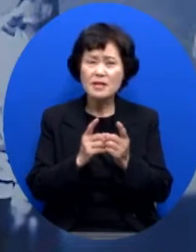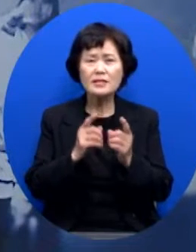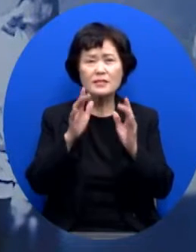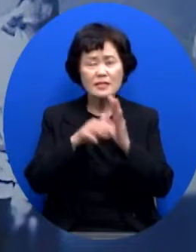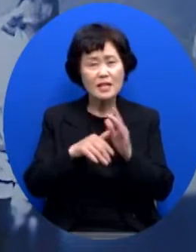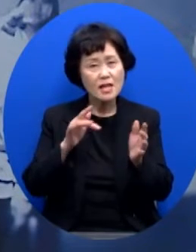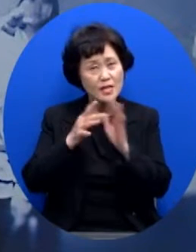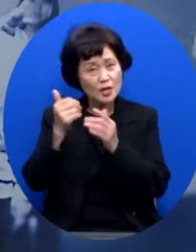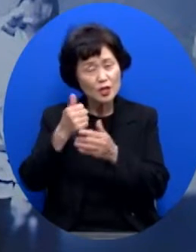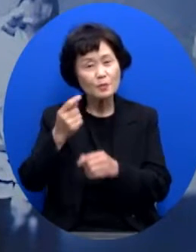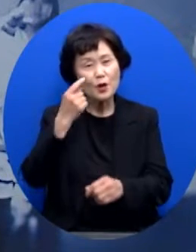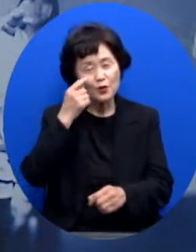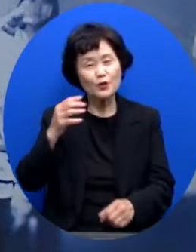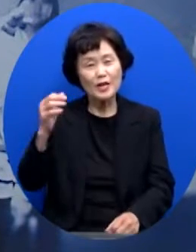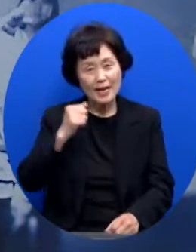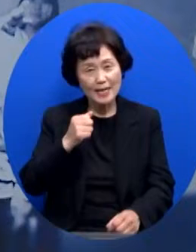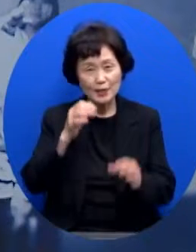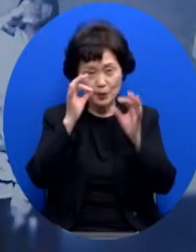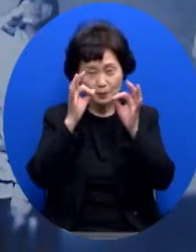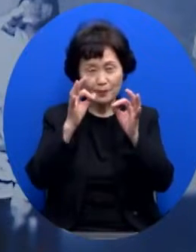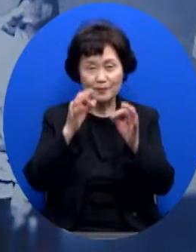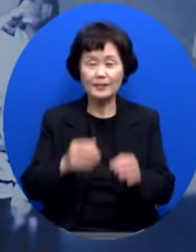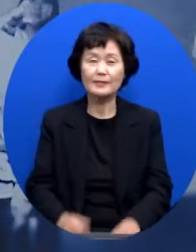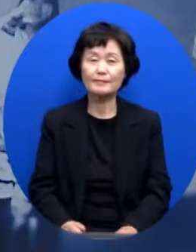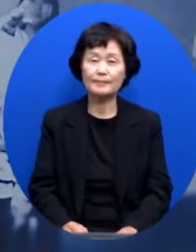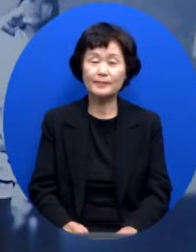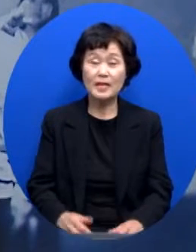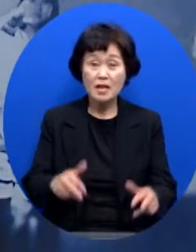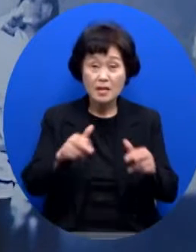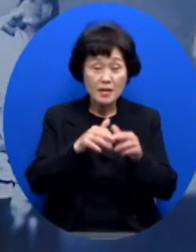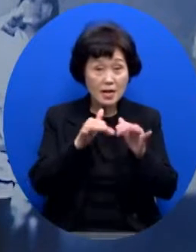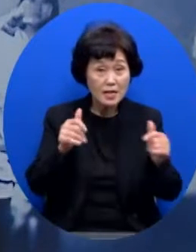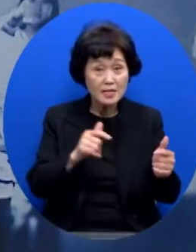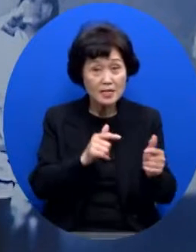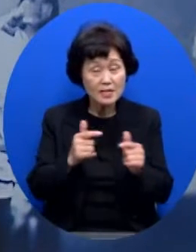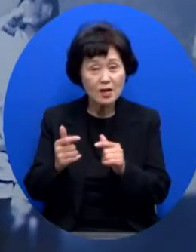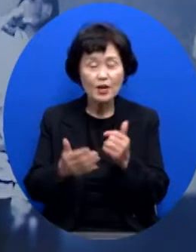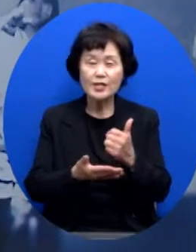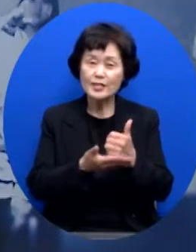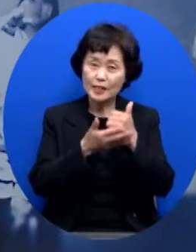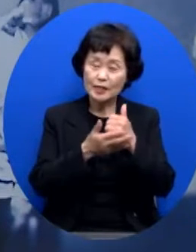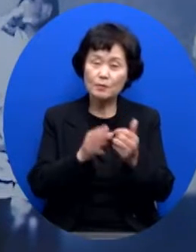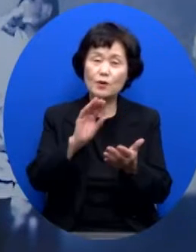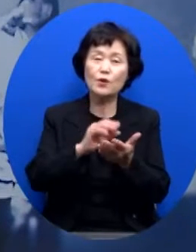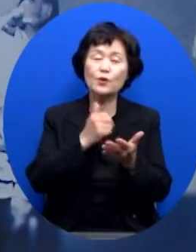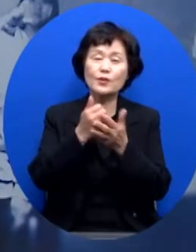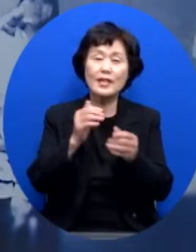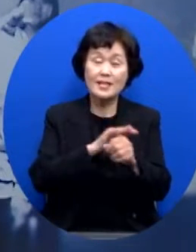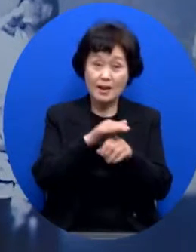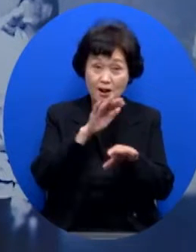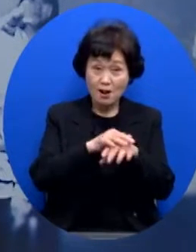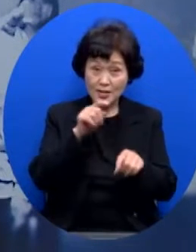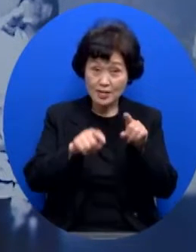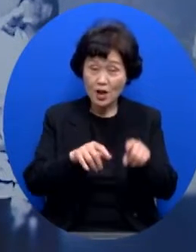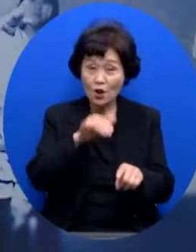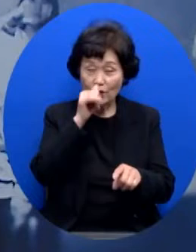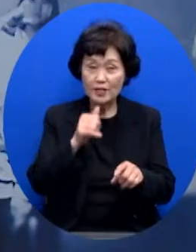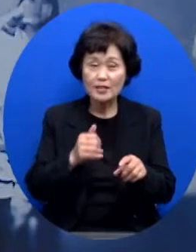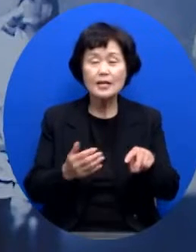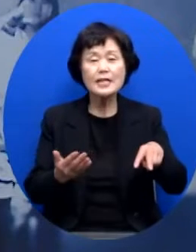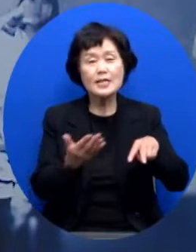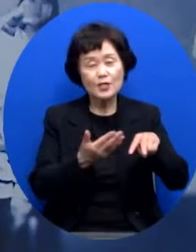텐데요. 이 시간에는 기독교 정신을 바탕으로 장애인을 섬기며 그리스도의 사랑을 실천하고 있는 실로암 선교회의 이야기를